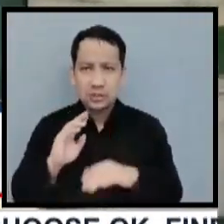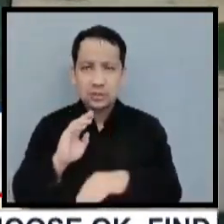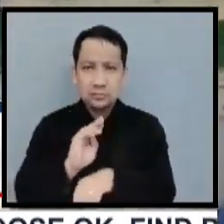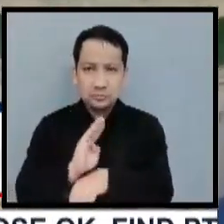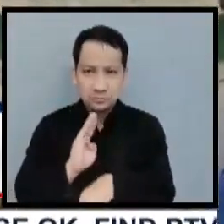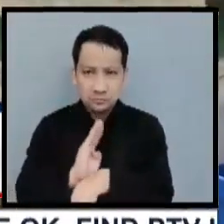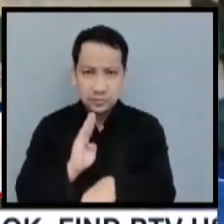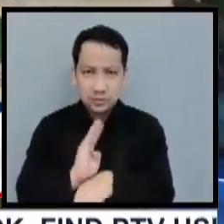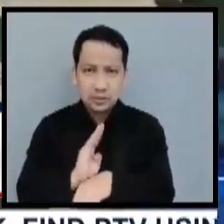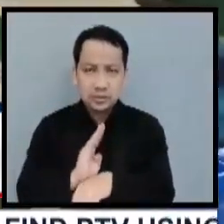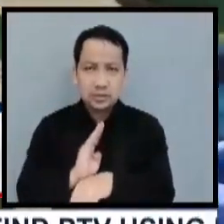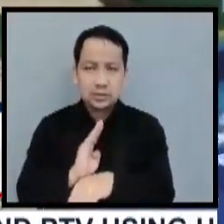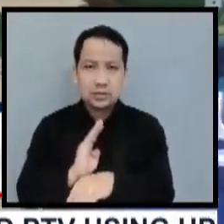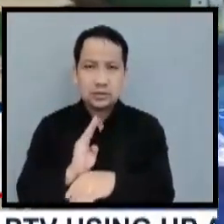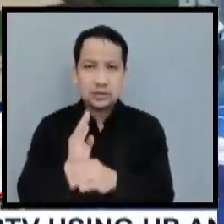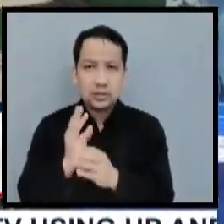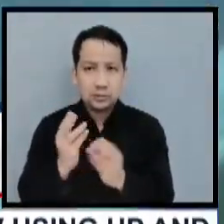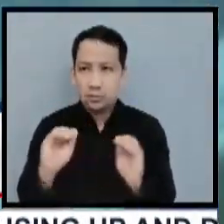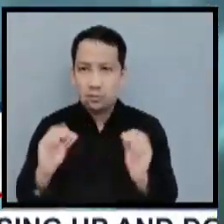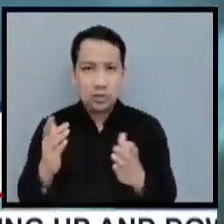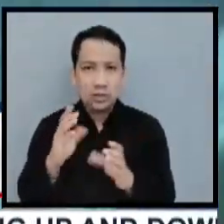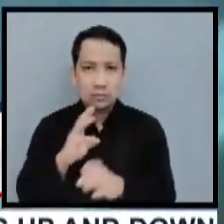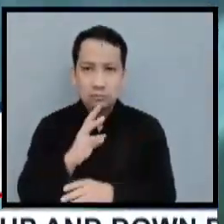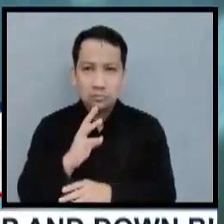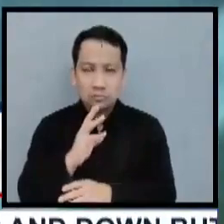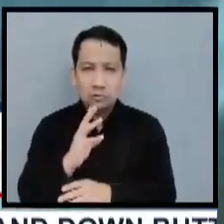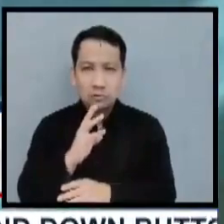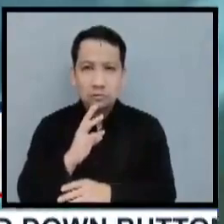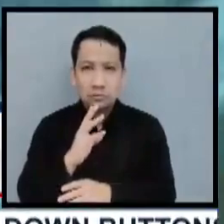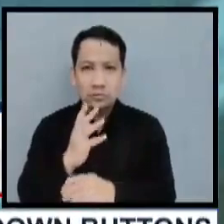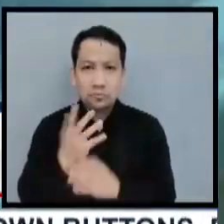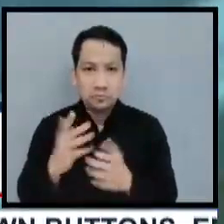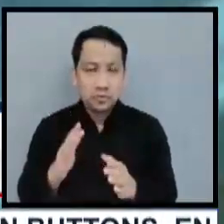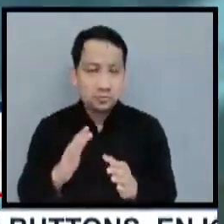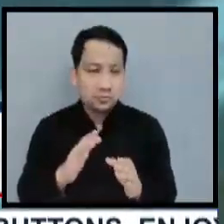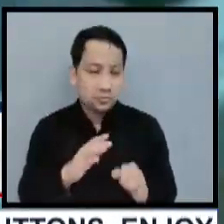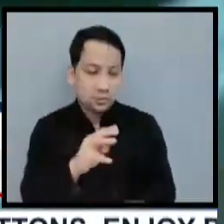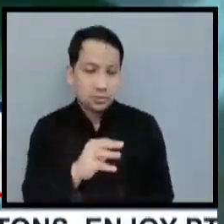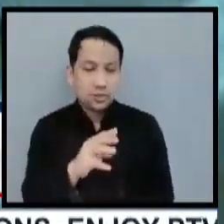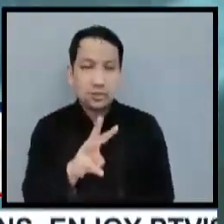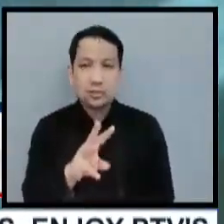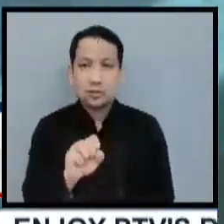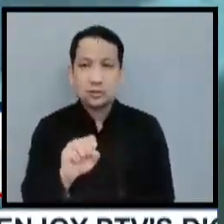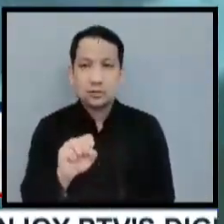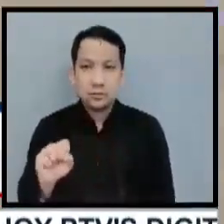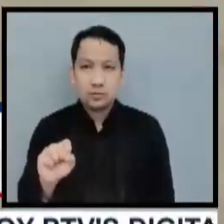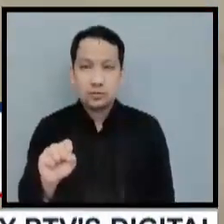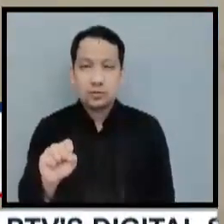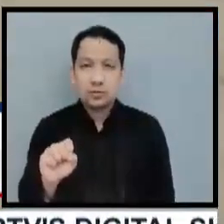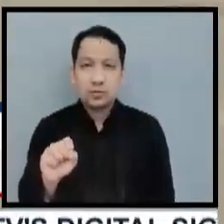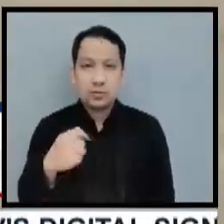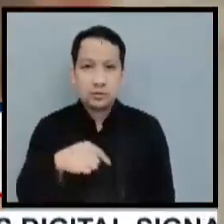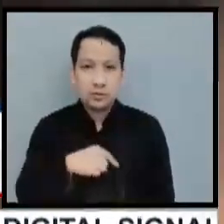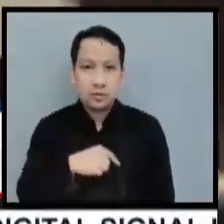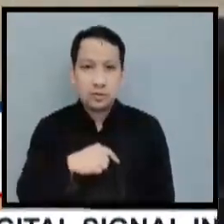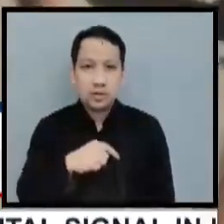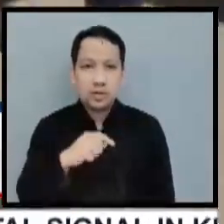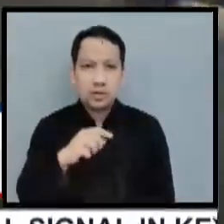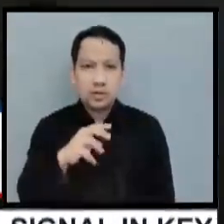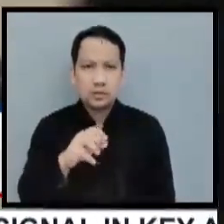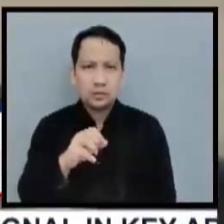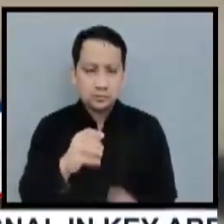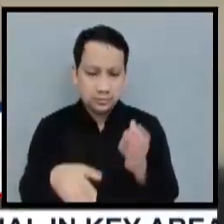ng tubig. Pero ang good news, matapos aprobahan ng National Water Resources Board, ang hirit na dagdag alokasyon ng tubig ng